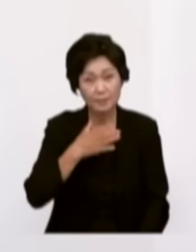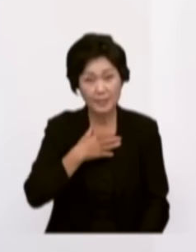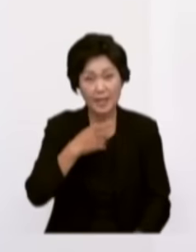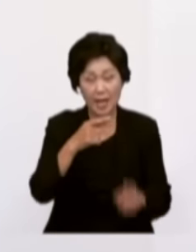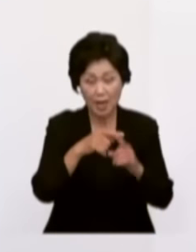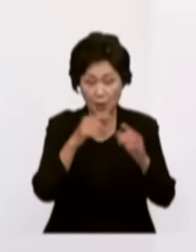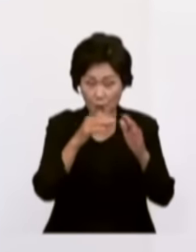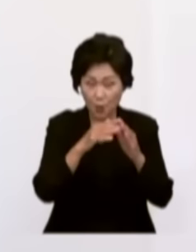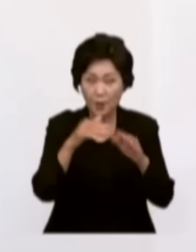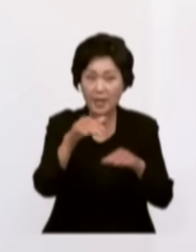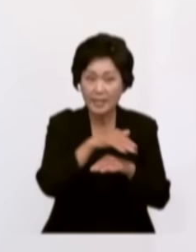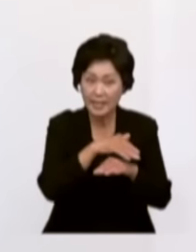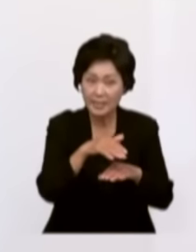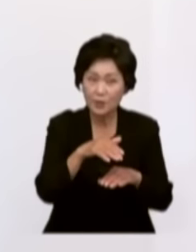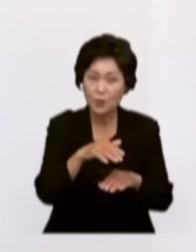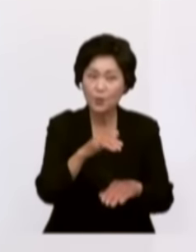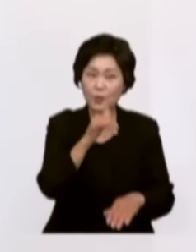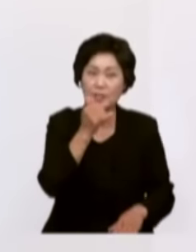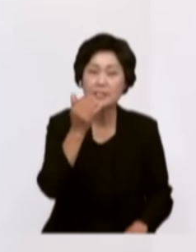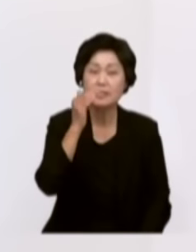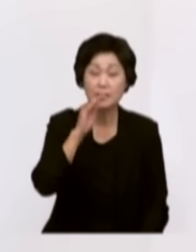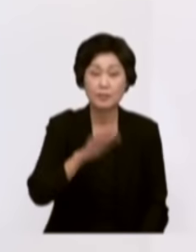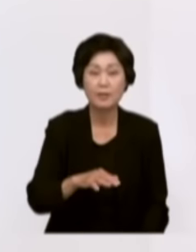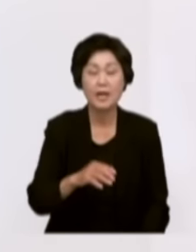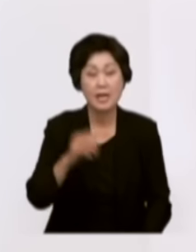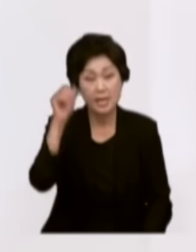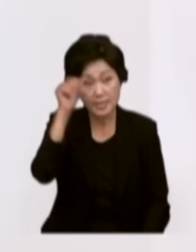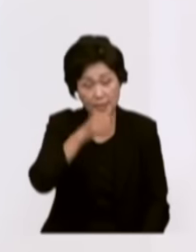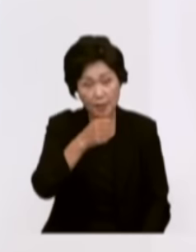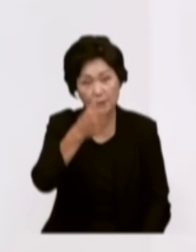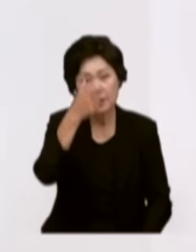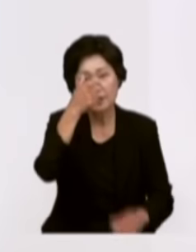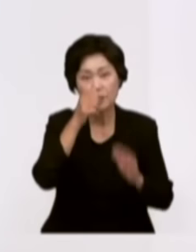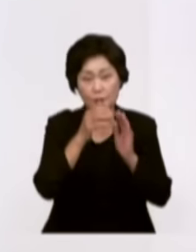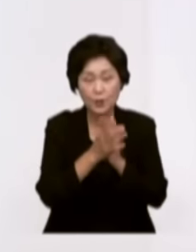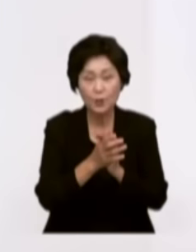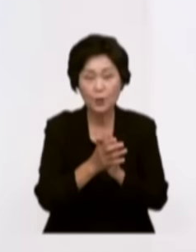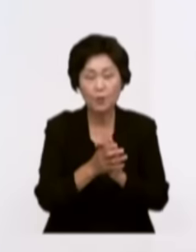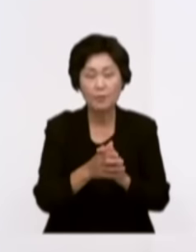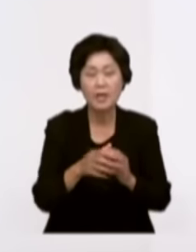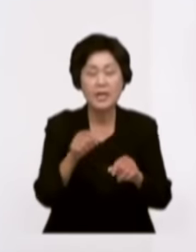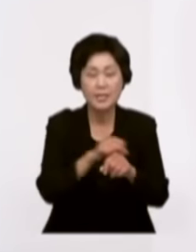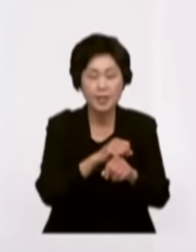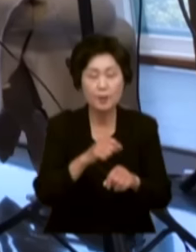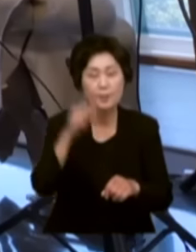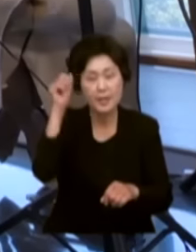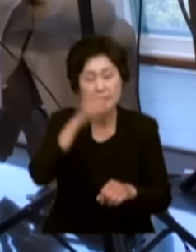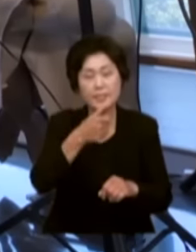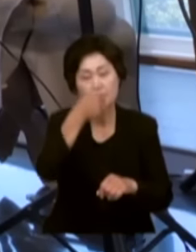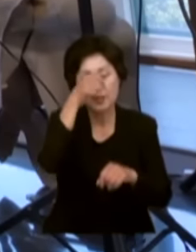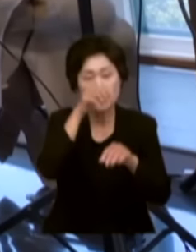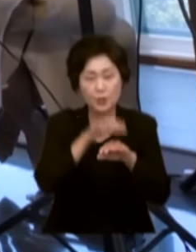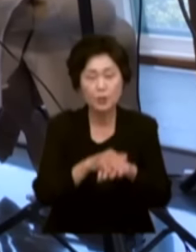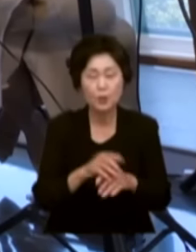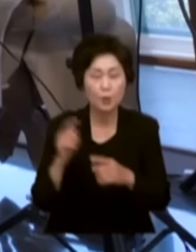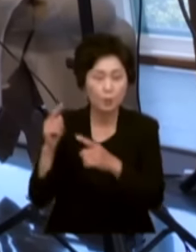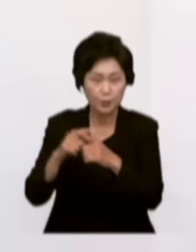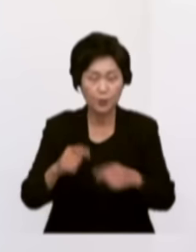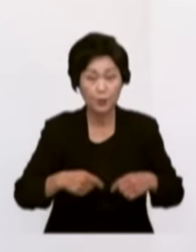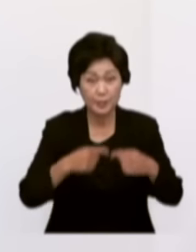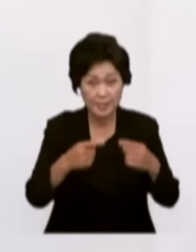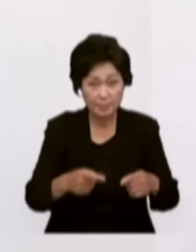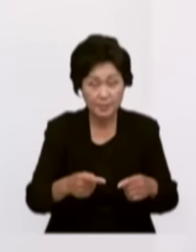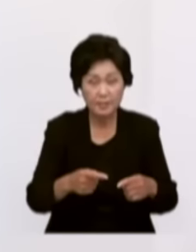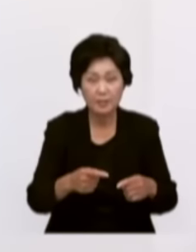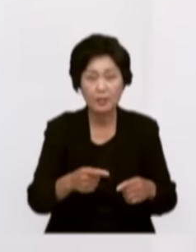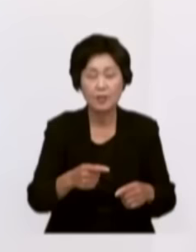교회만 다니는데 새벽 기도는 1년에 그 40일 철야 그 특별 새벽 기도 무조건 하고요. 네. 그리고 이제 조금